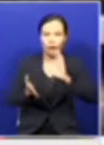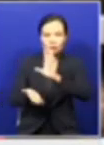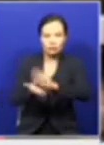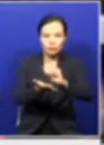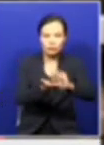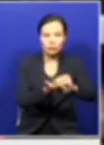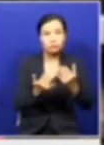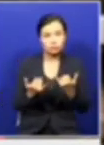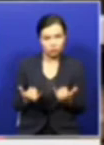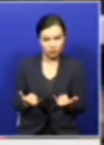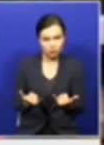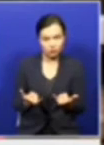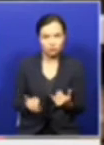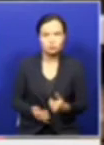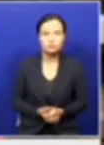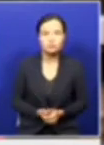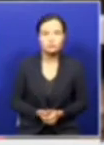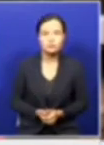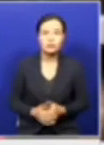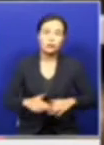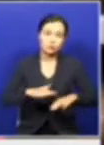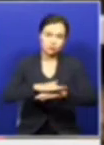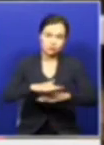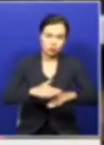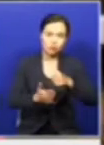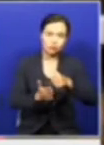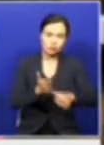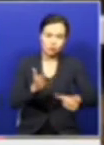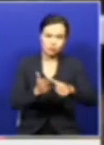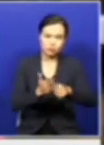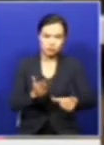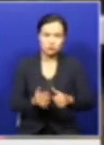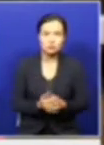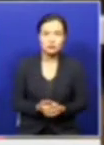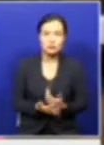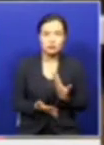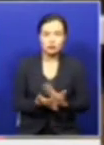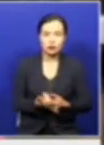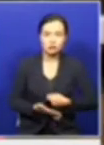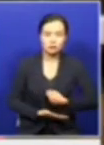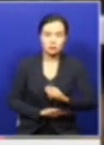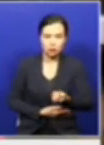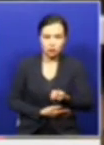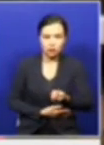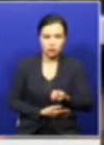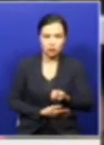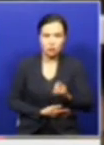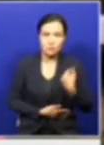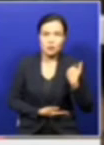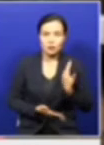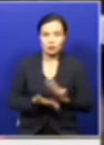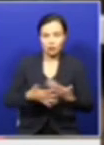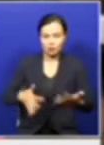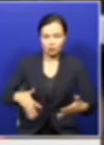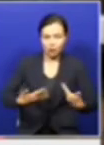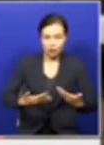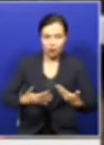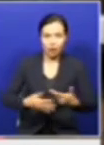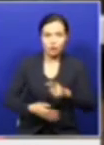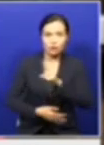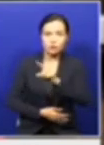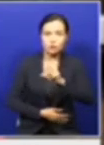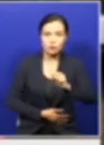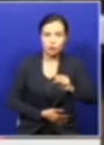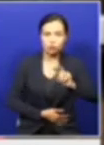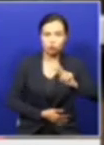นี้ฐานภาษีที่จะต้องเสียที่บอกว่ามีเงินได้เกินกว่า120,000สำ